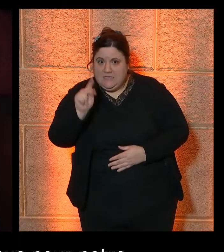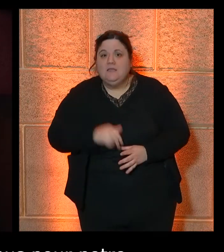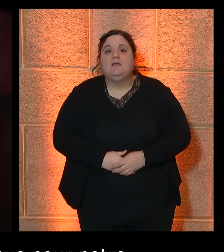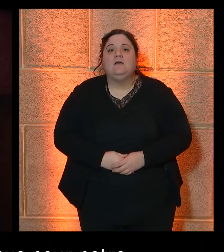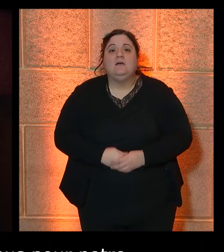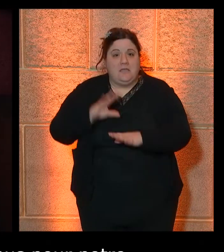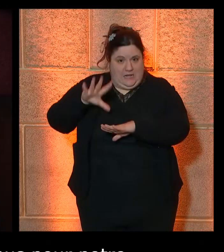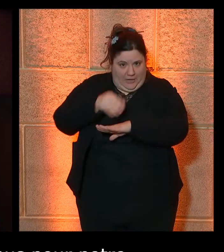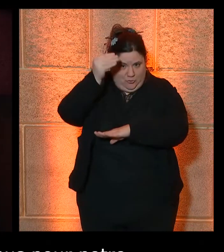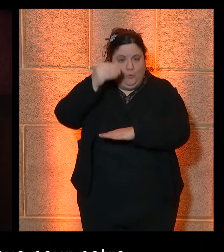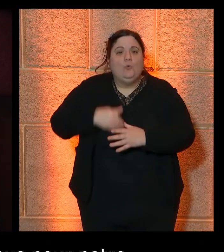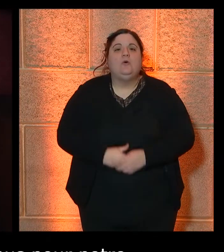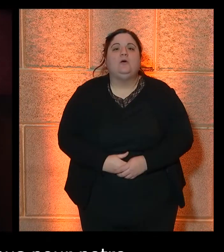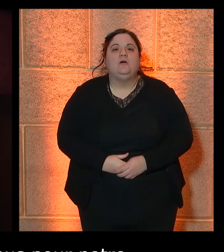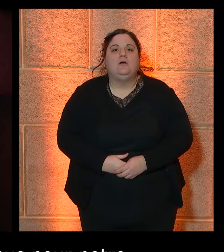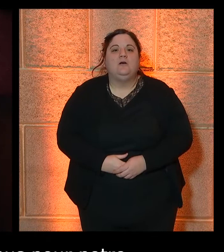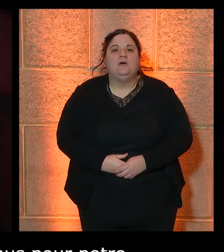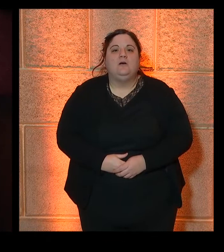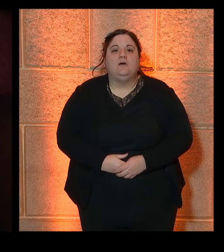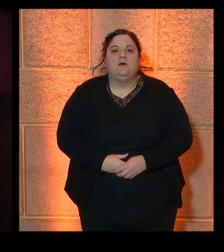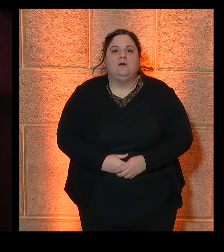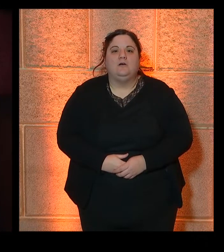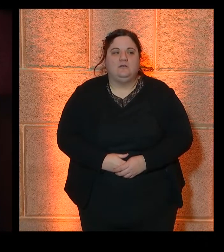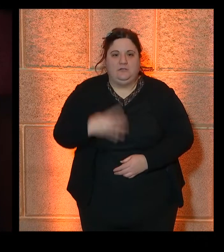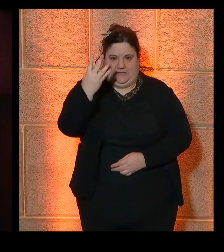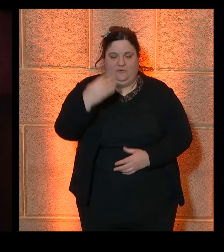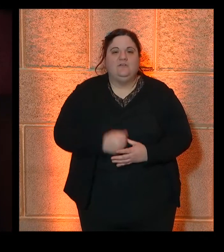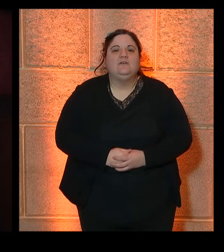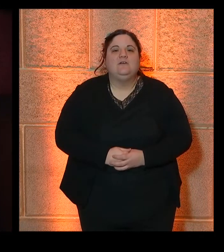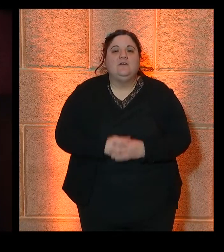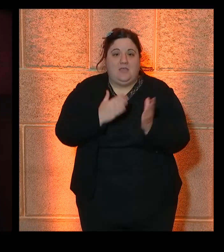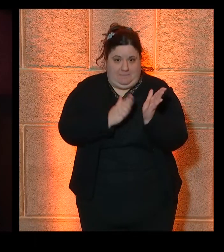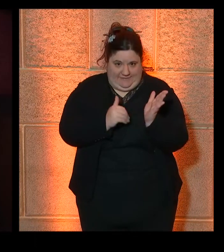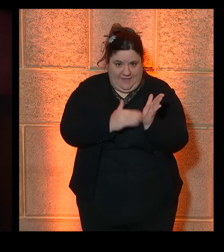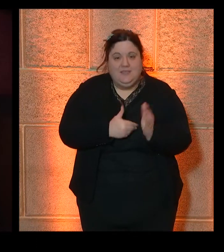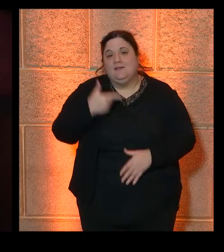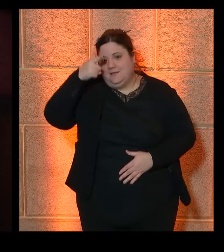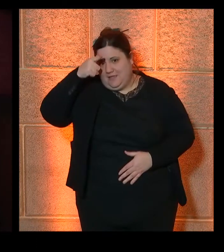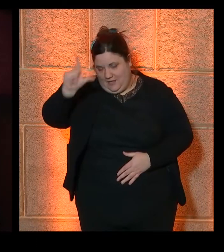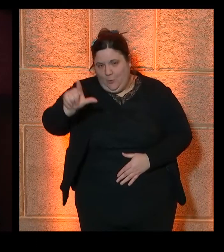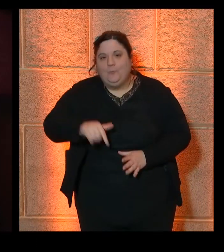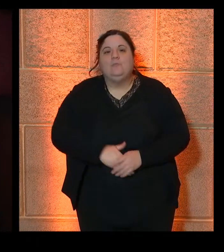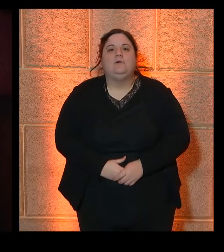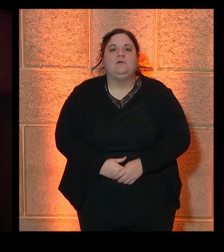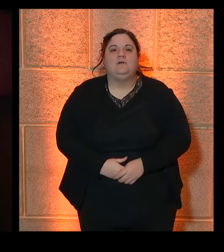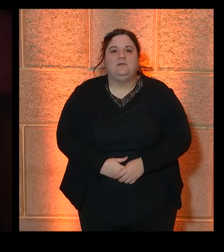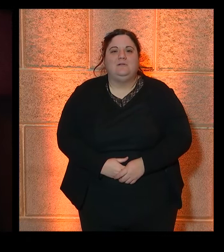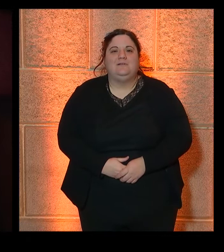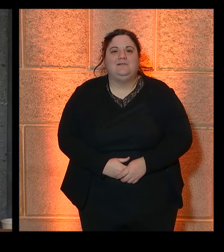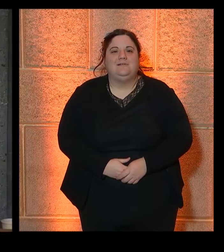La Réunion, Calvados, Marseille et Lyon.